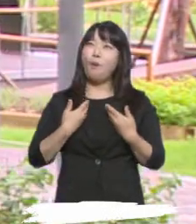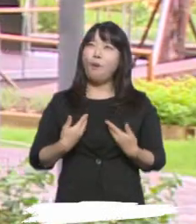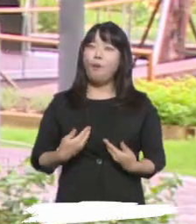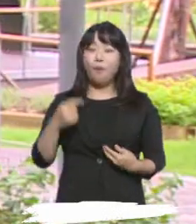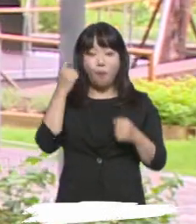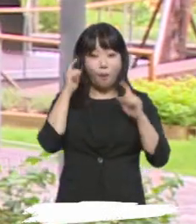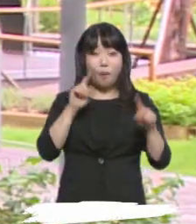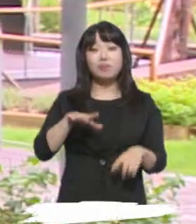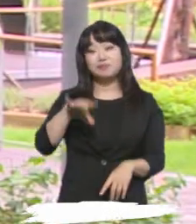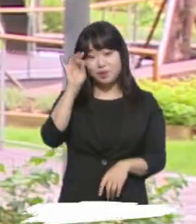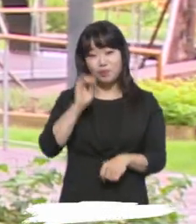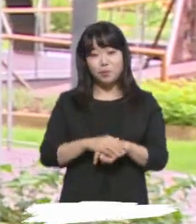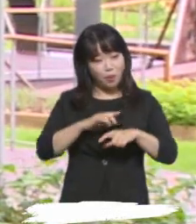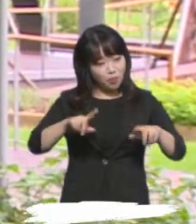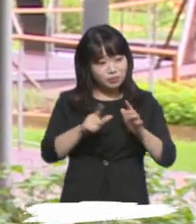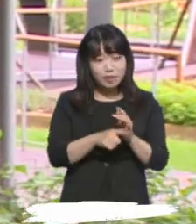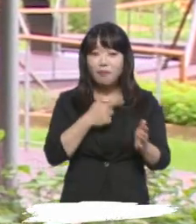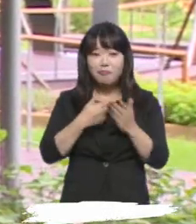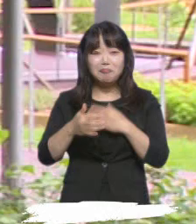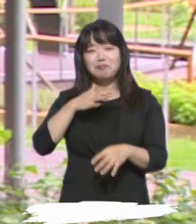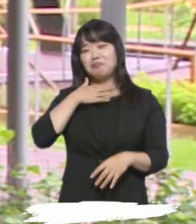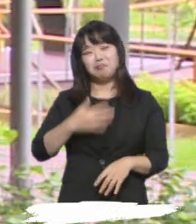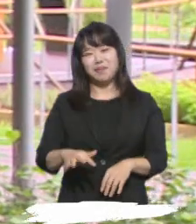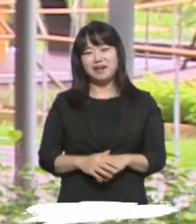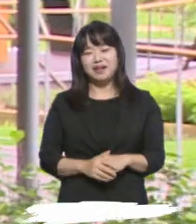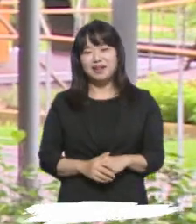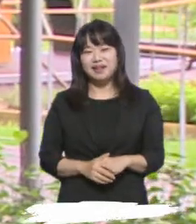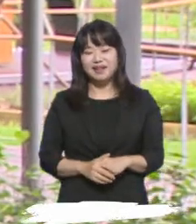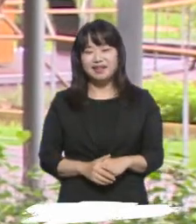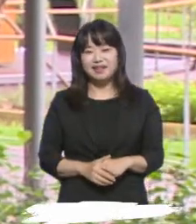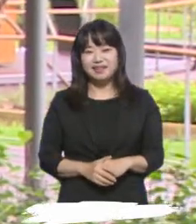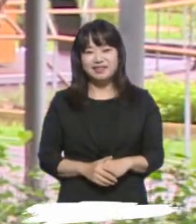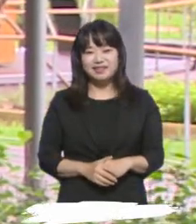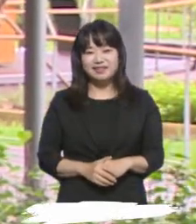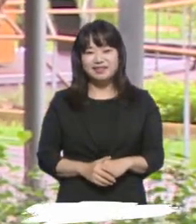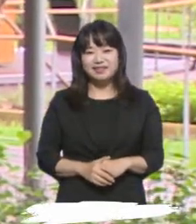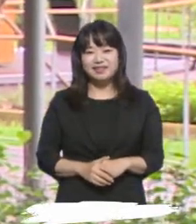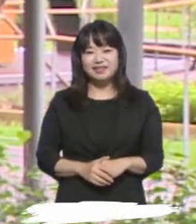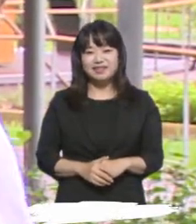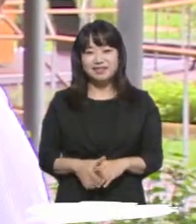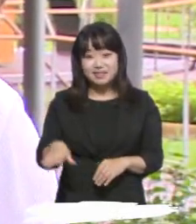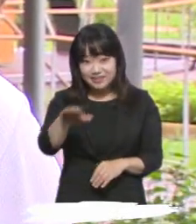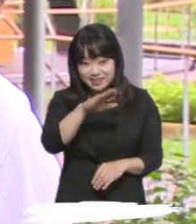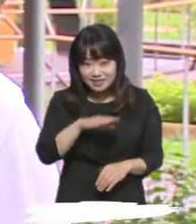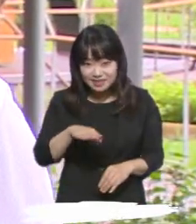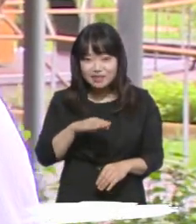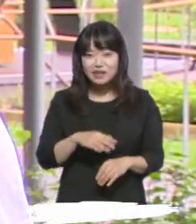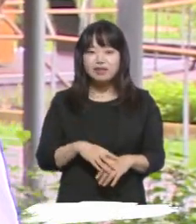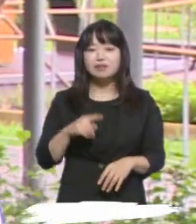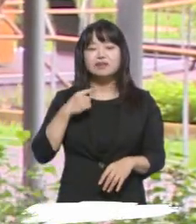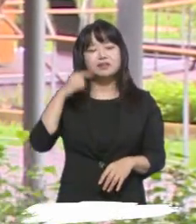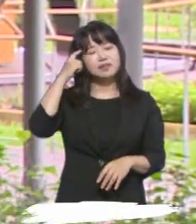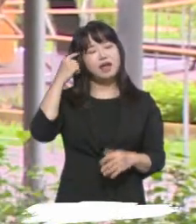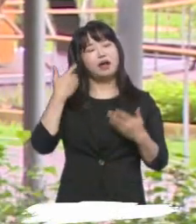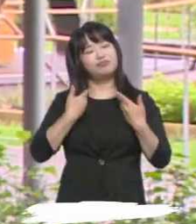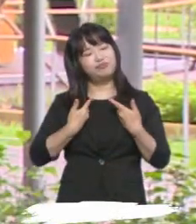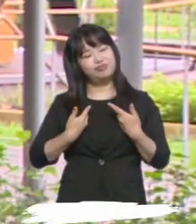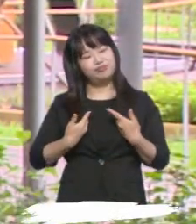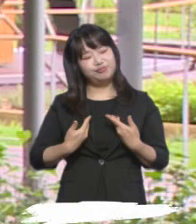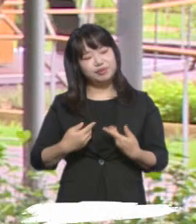같아요. 평소에 이런 것들을 해본 적이 없었어요. 근데 저희가 명상도 하고